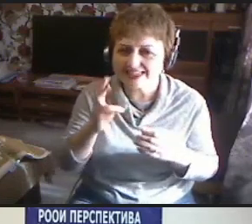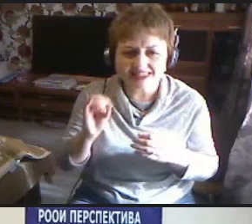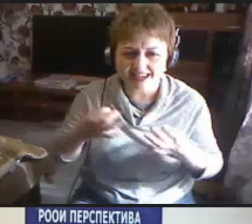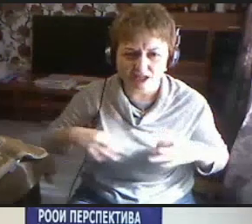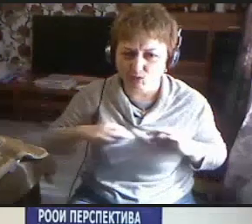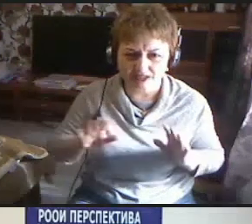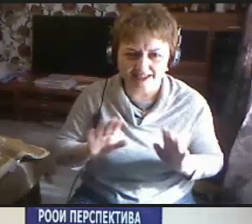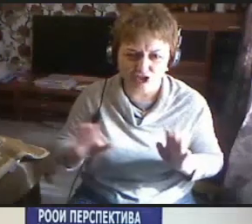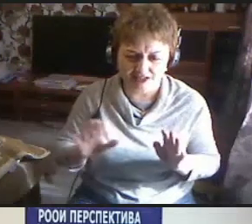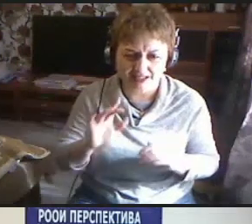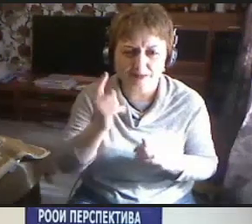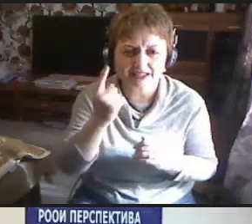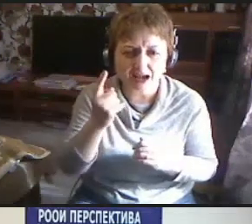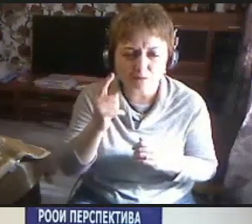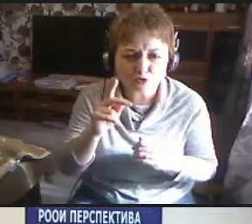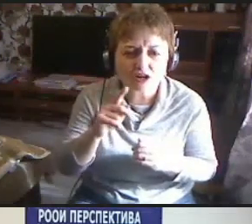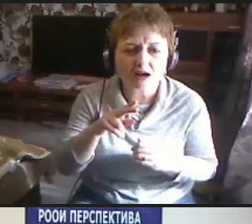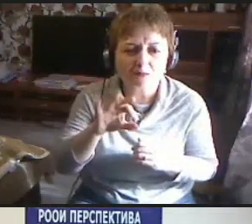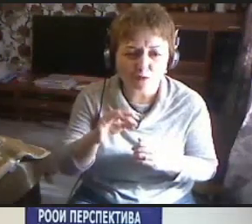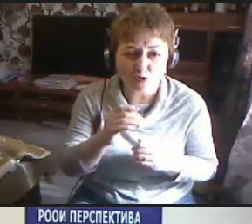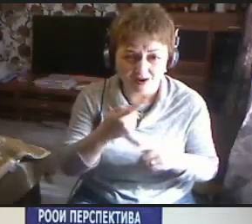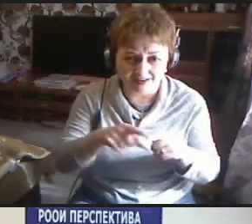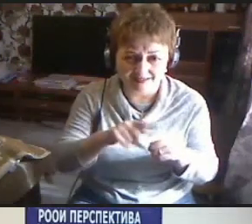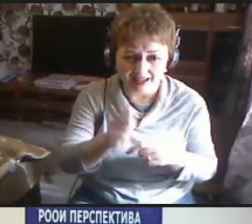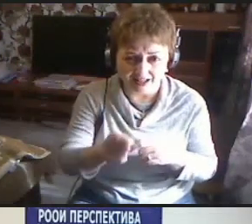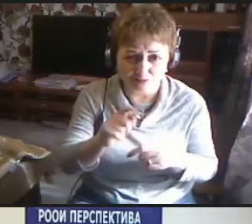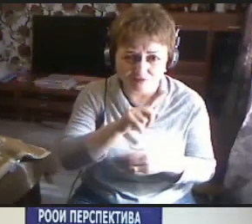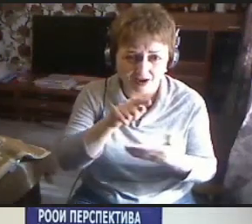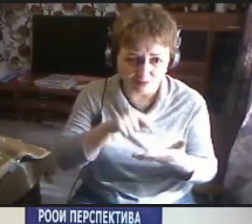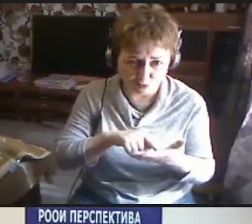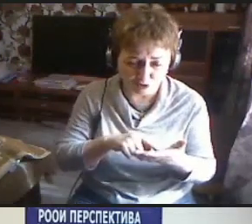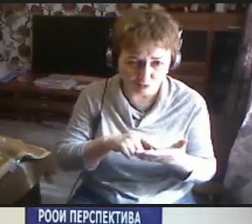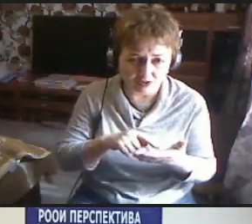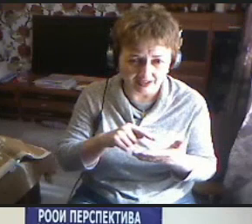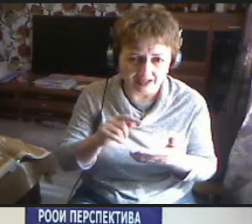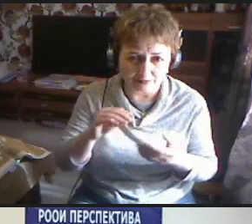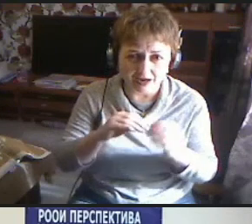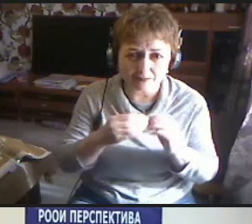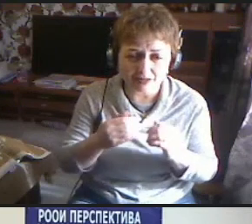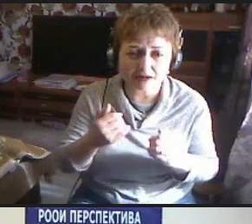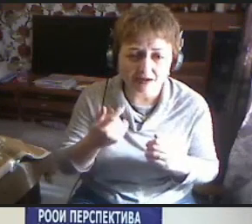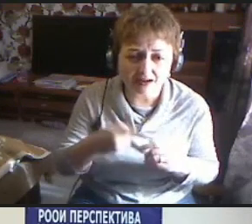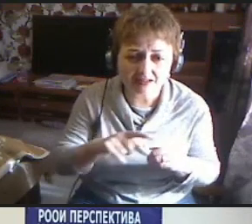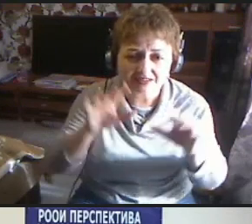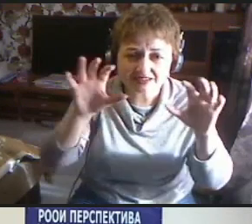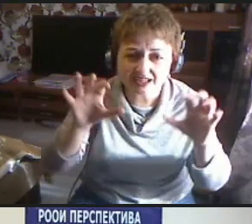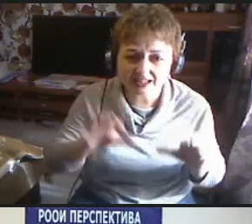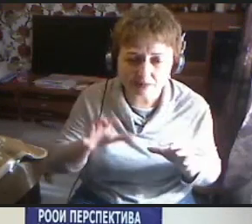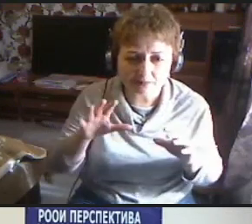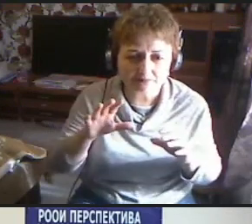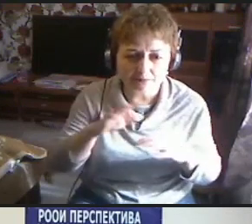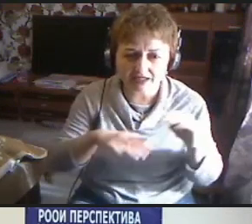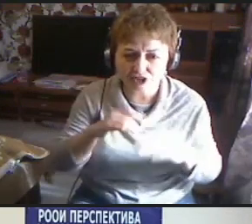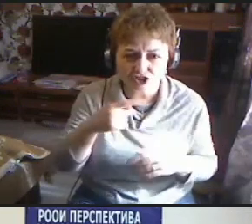юридический, потому что по данному вопросу, да, по данной проблеме у нас законодательство